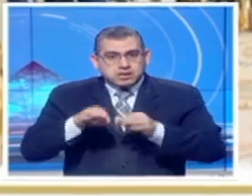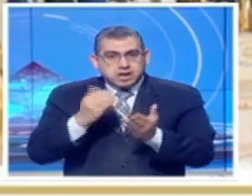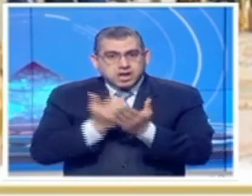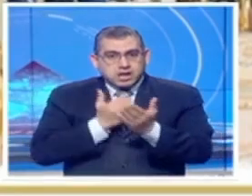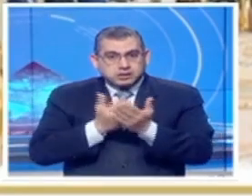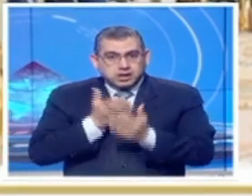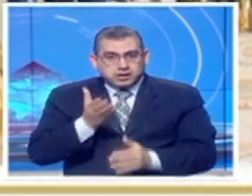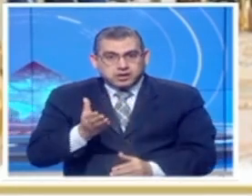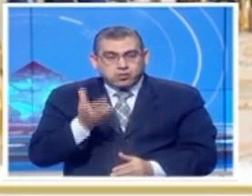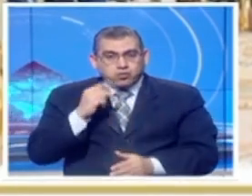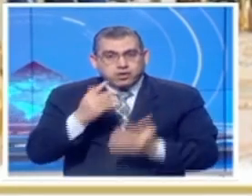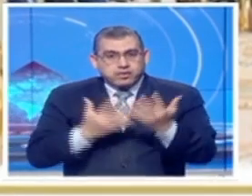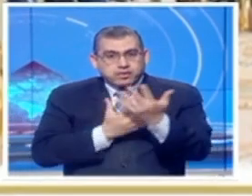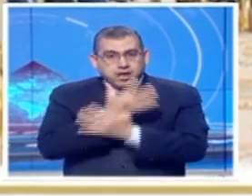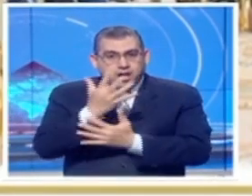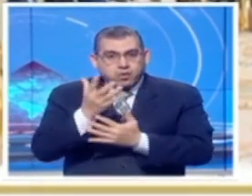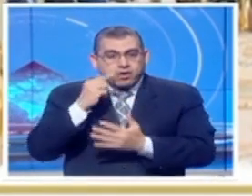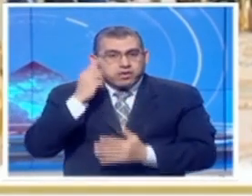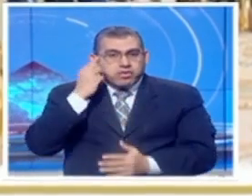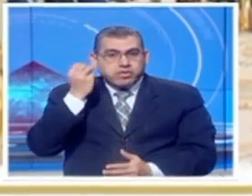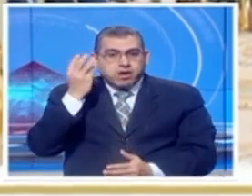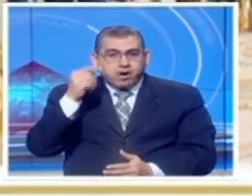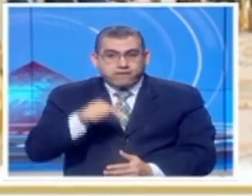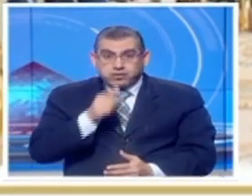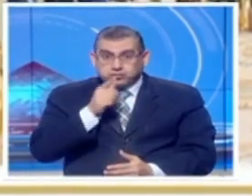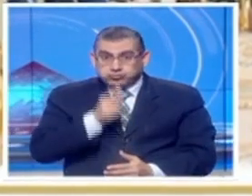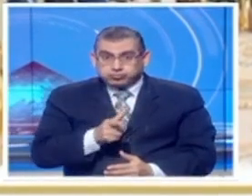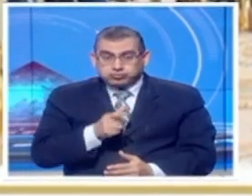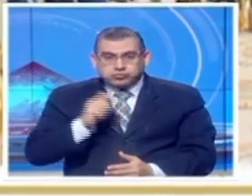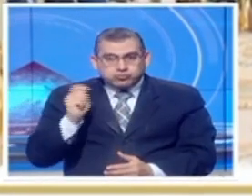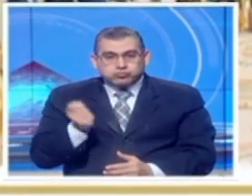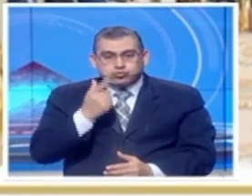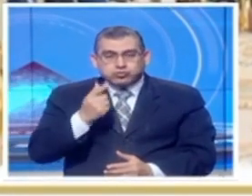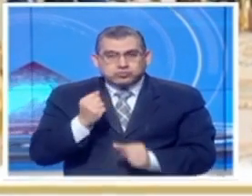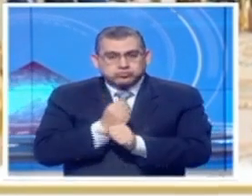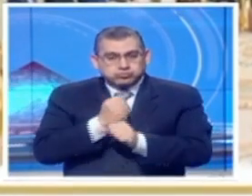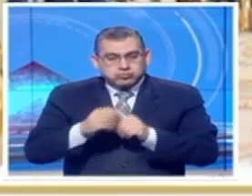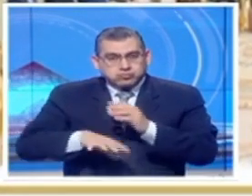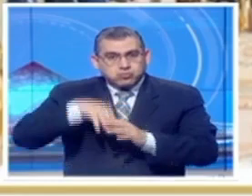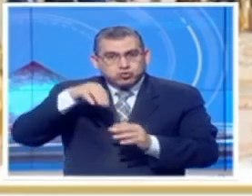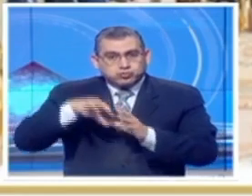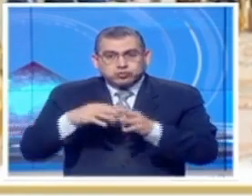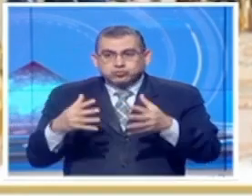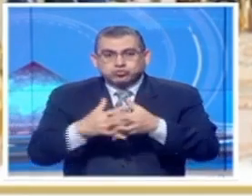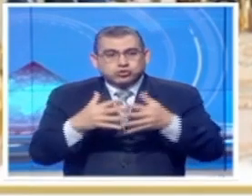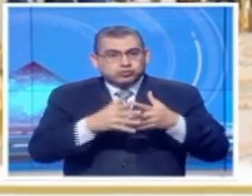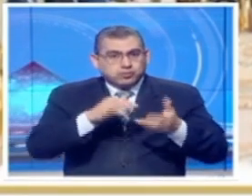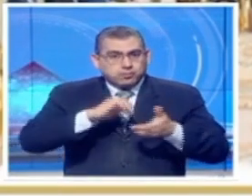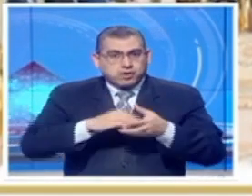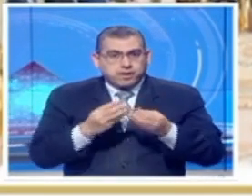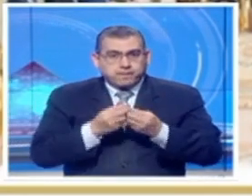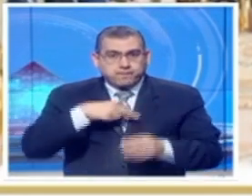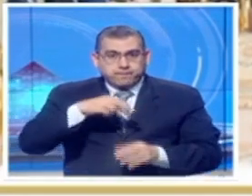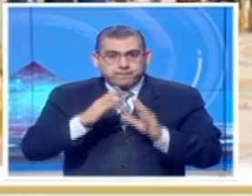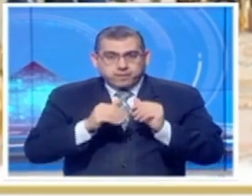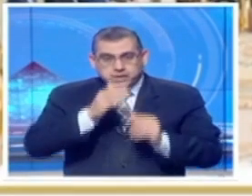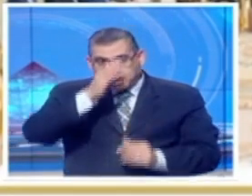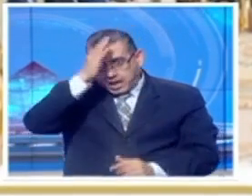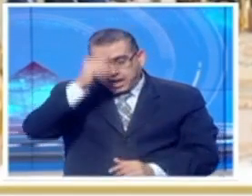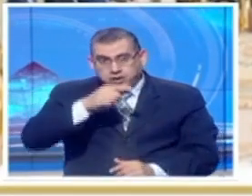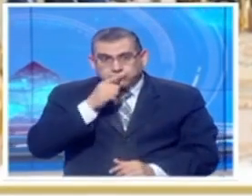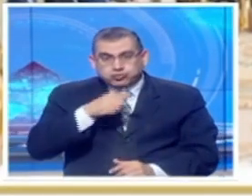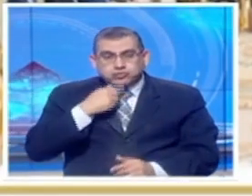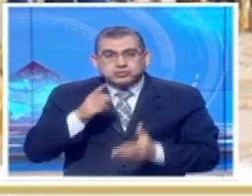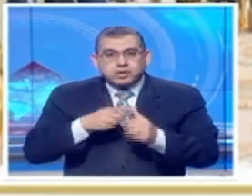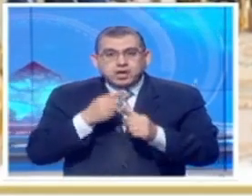والاقتصادية والتجارية والثقافية، والإسراع في تنفيذ المشروعات المشتركة بين البلدين وفقا